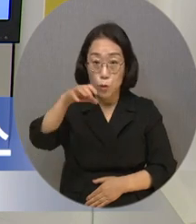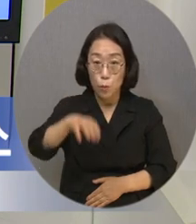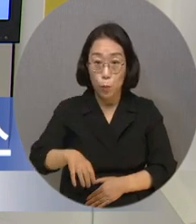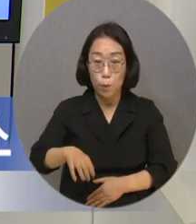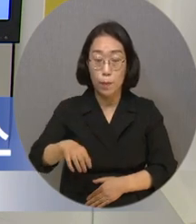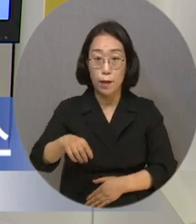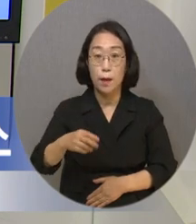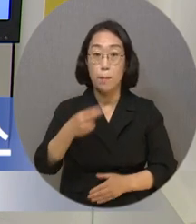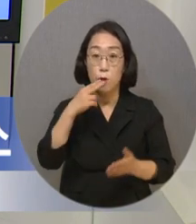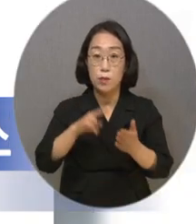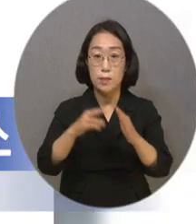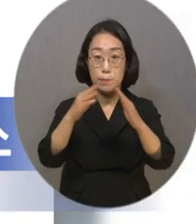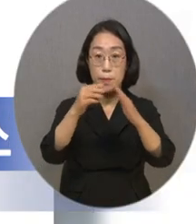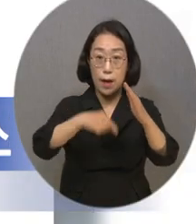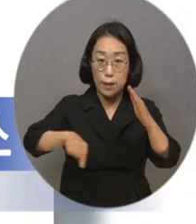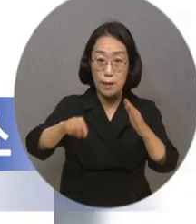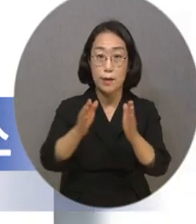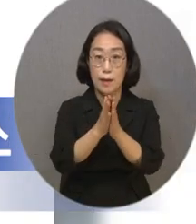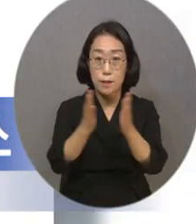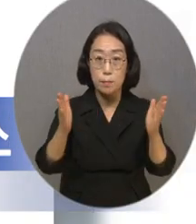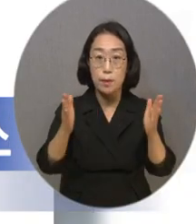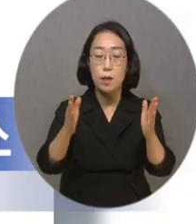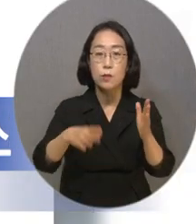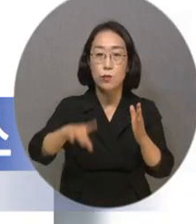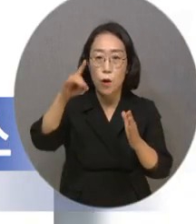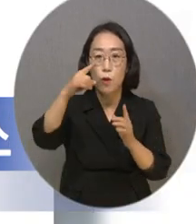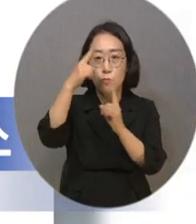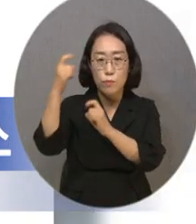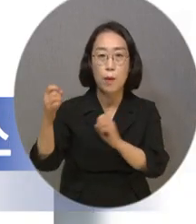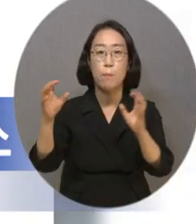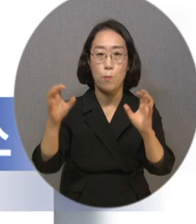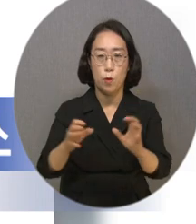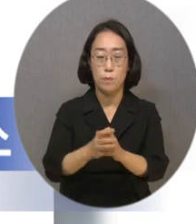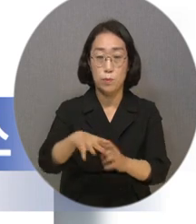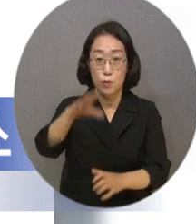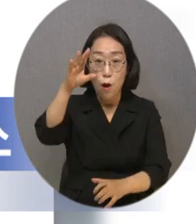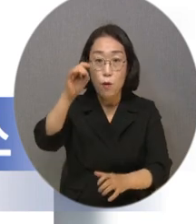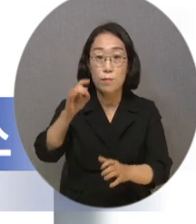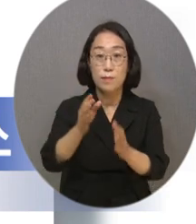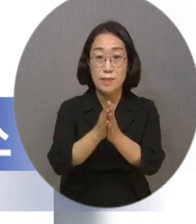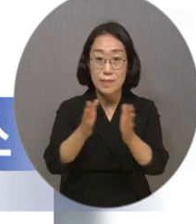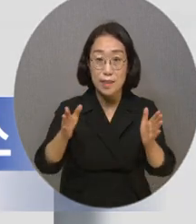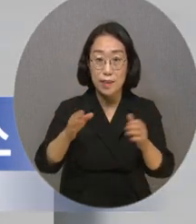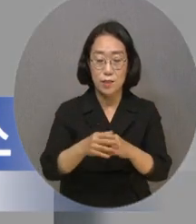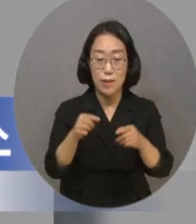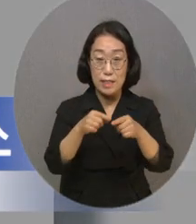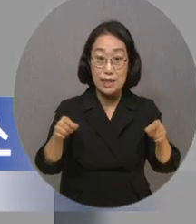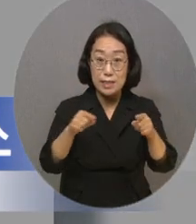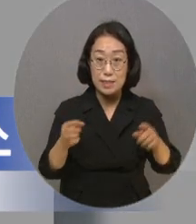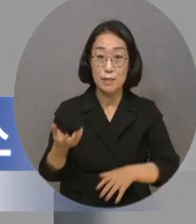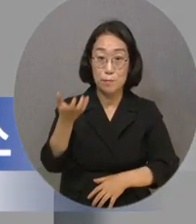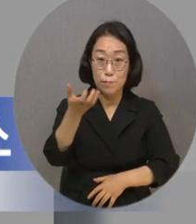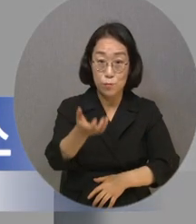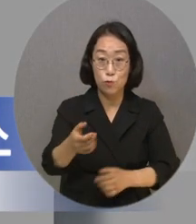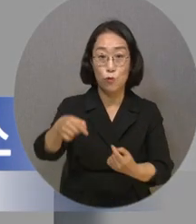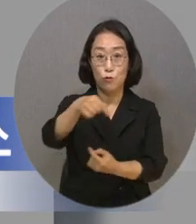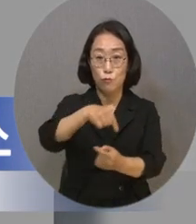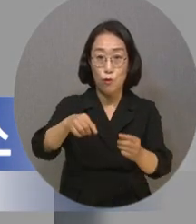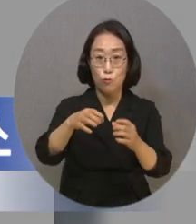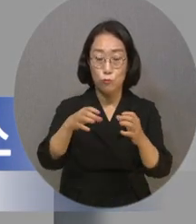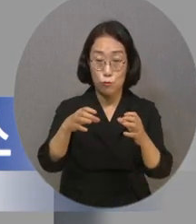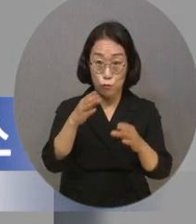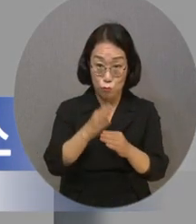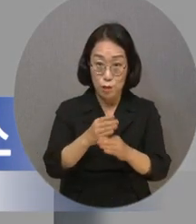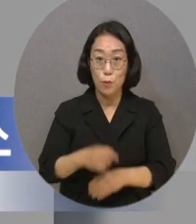계속 기념행사를 가졌습니다 올해 초 문을 연 부천우체국점은 우체국 1층에 입점해 있으며 카페에서는